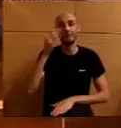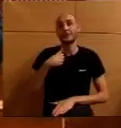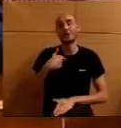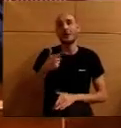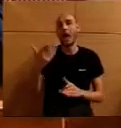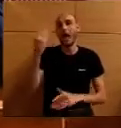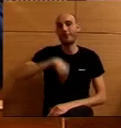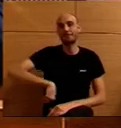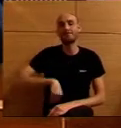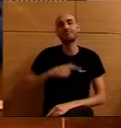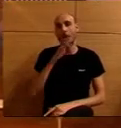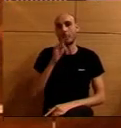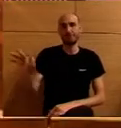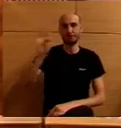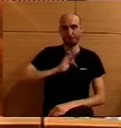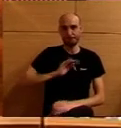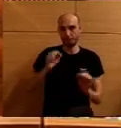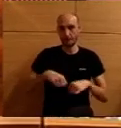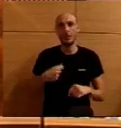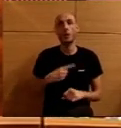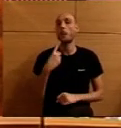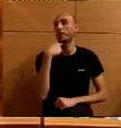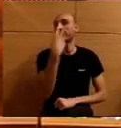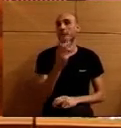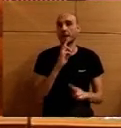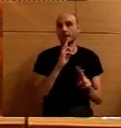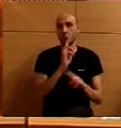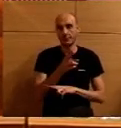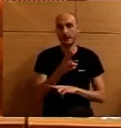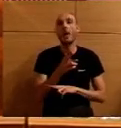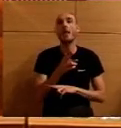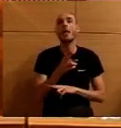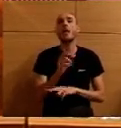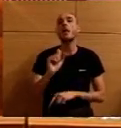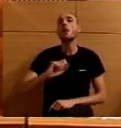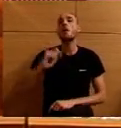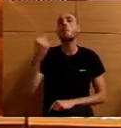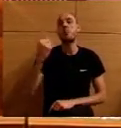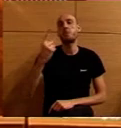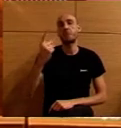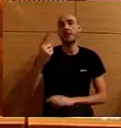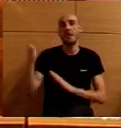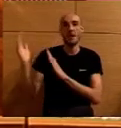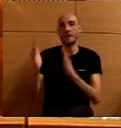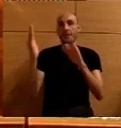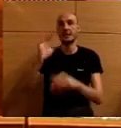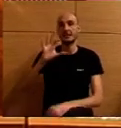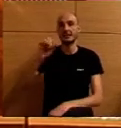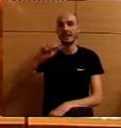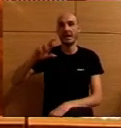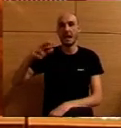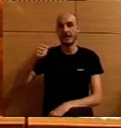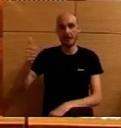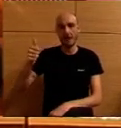No, però només contestaré a la primera intervenció. Bueno, contestaré, no, faré al·lusió a la primera intervenció del senyor Segarra i no a la segona, que també, però bueno,